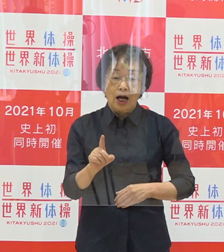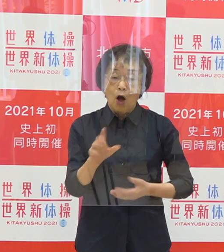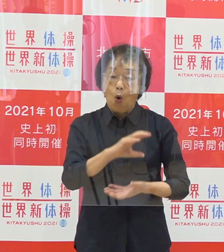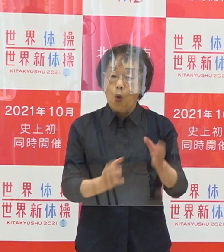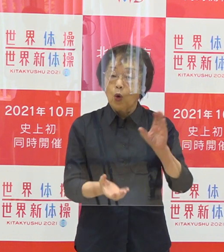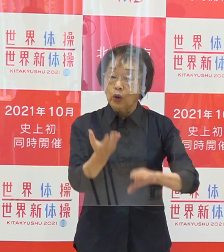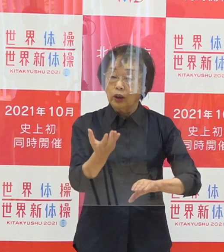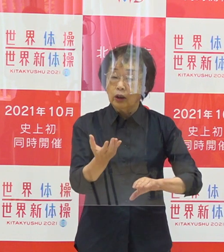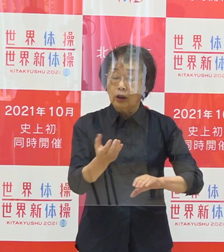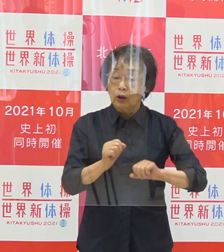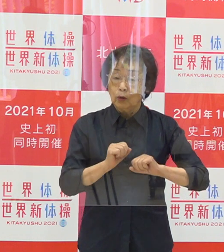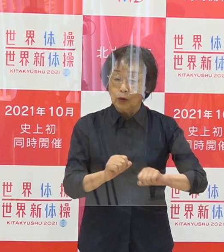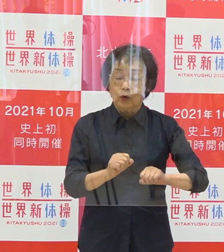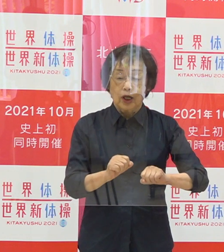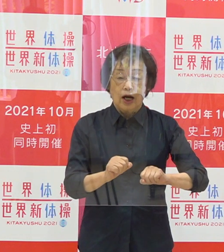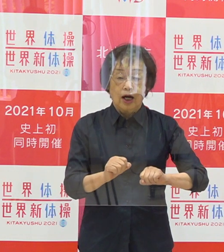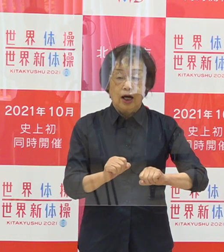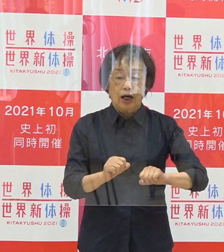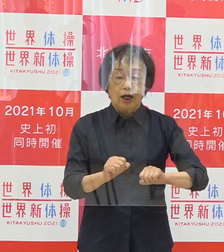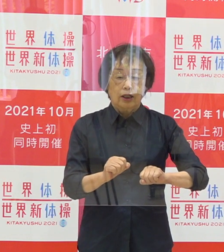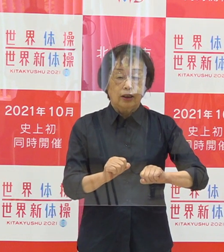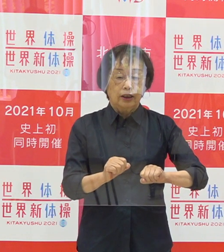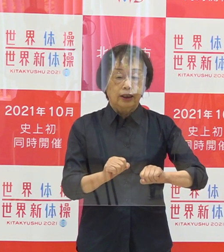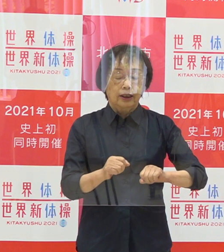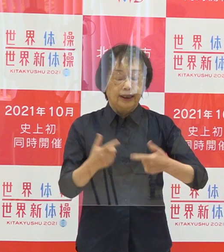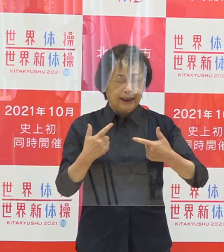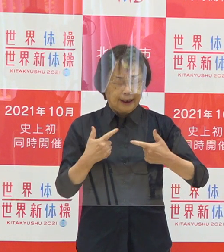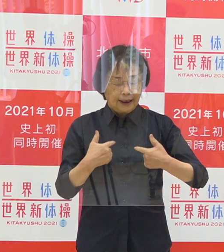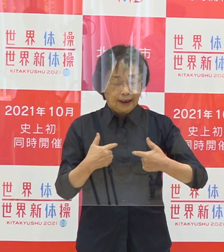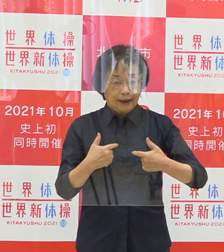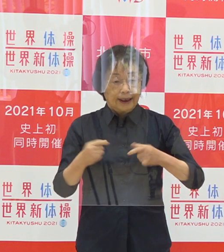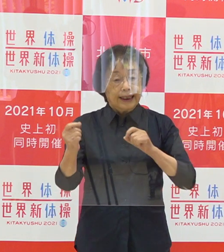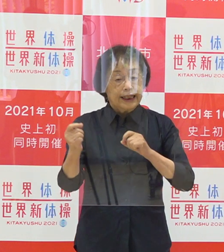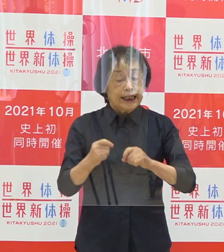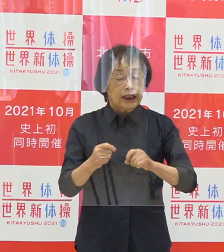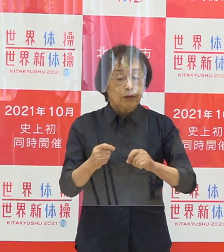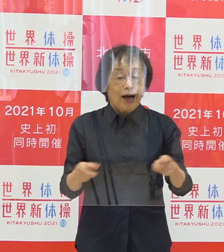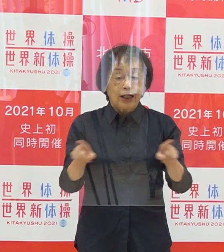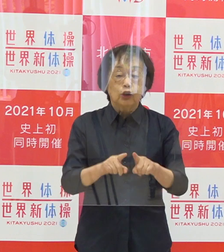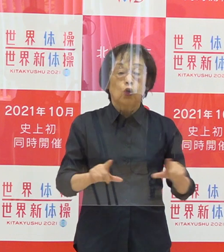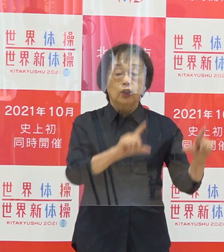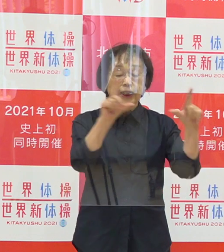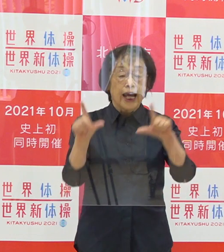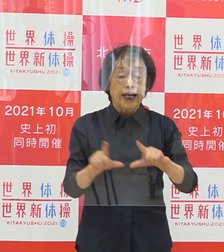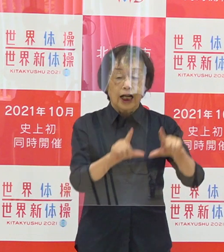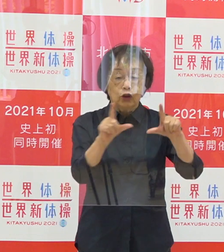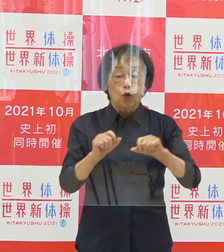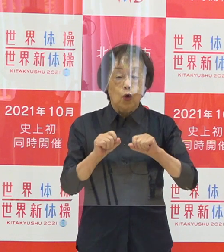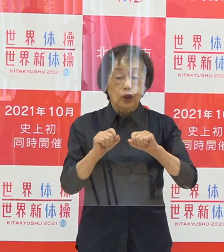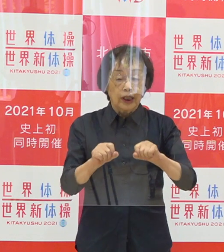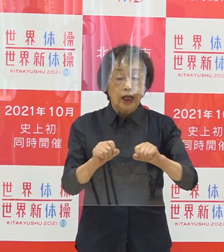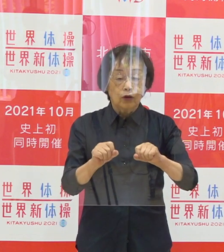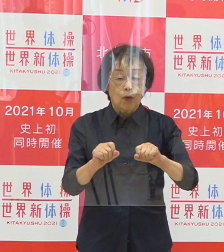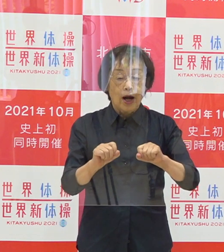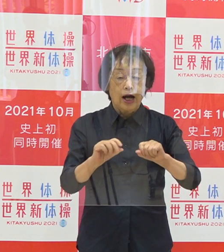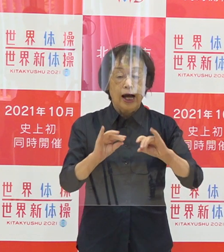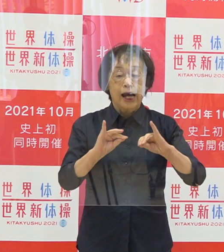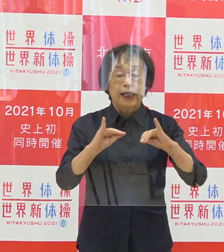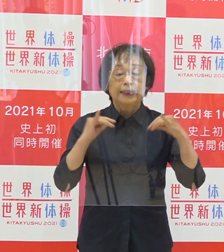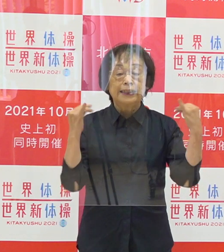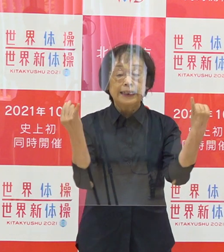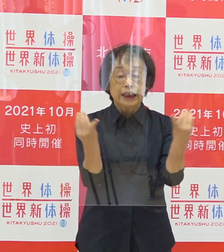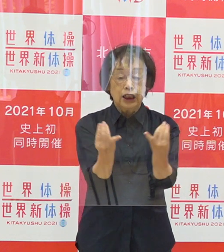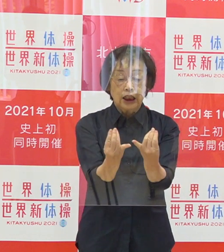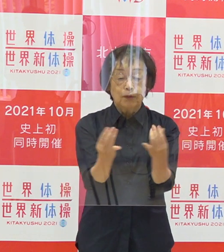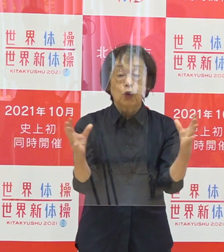やっぱり一番身近に、生活を共にしているのはチームメイトだと思いますが、チームメ